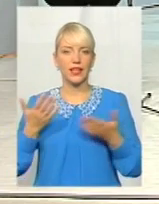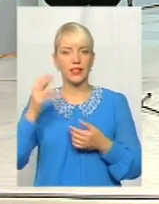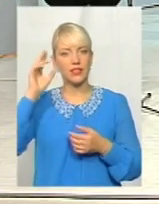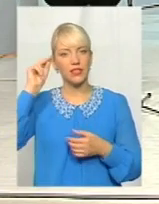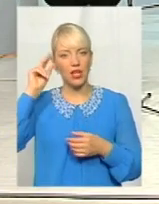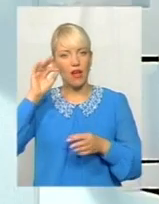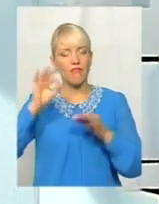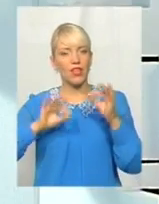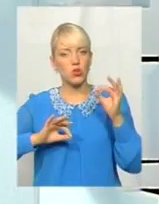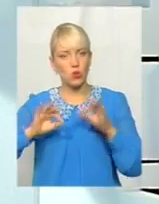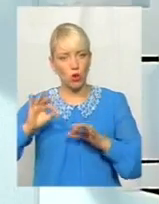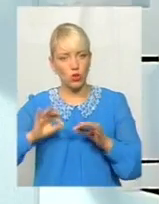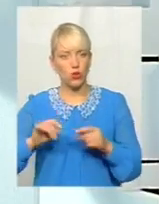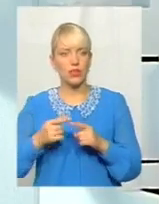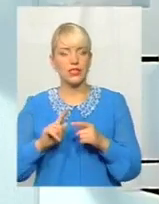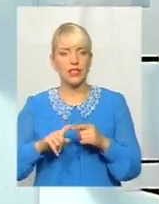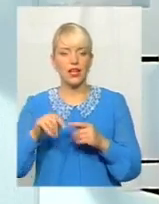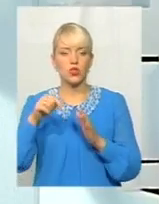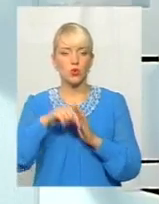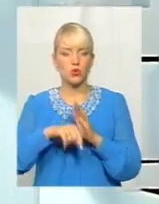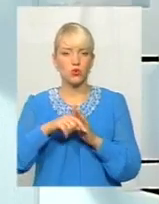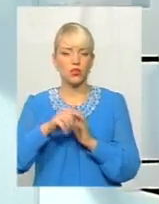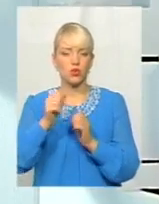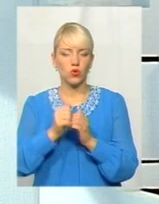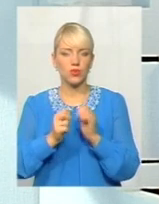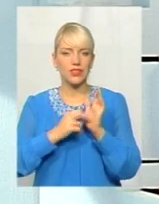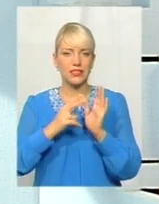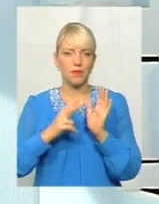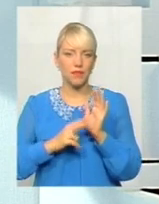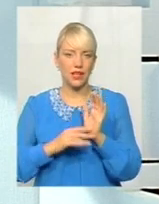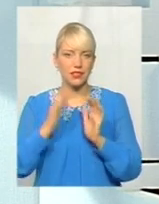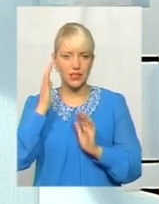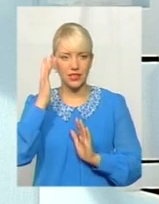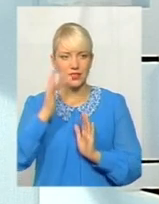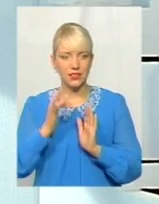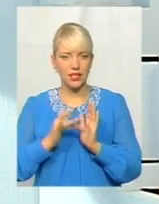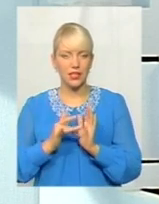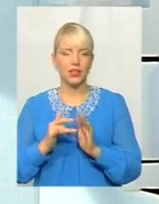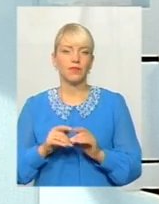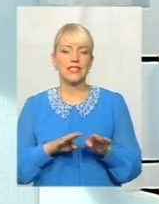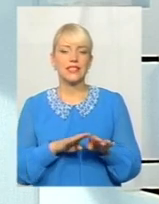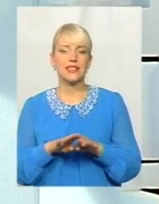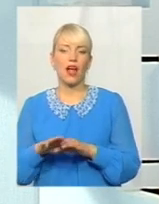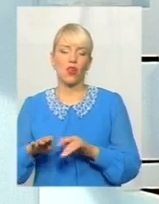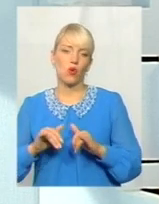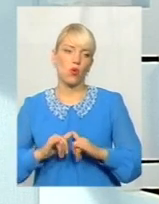відсоток. І це стосується кожної із 17 цілей сталого розвитку.